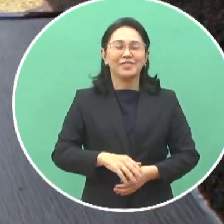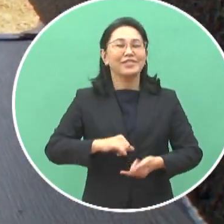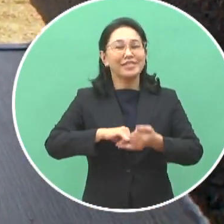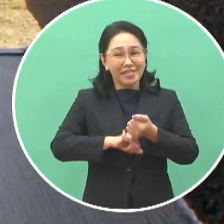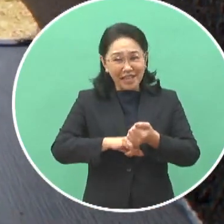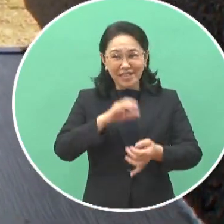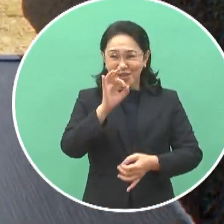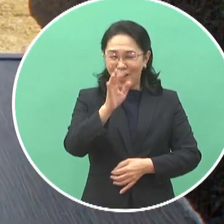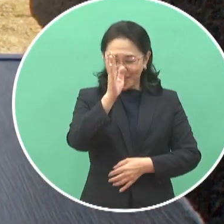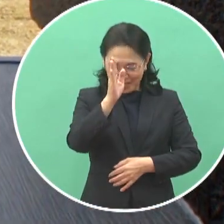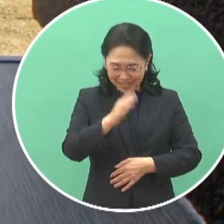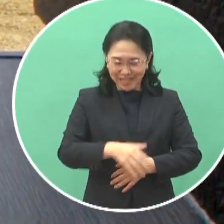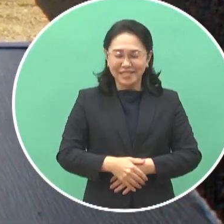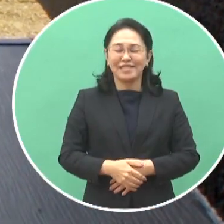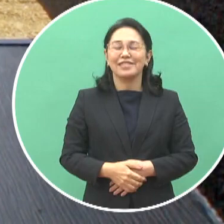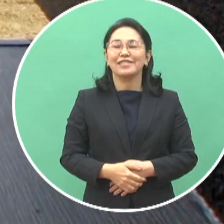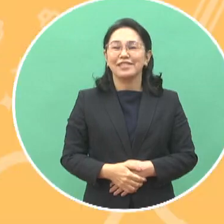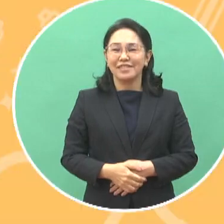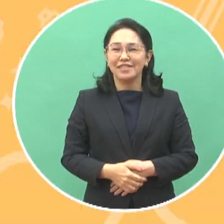ひご覧ください。